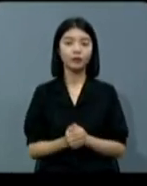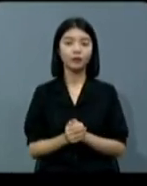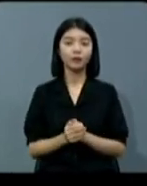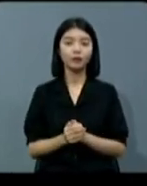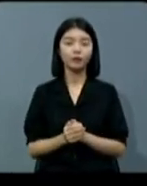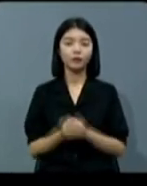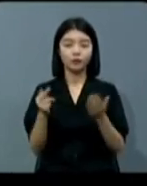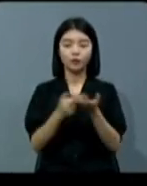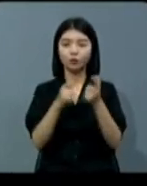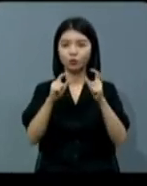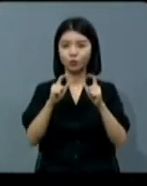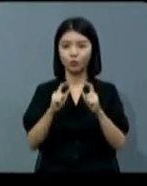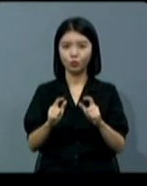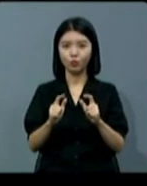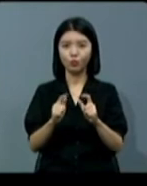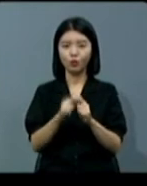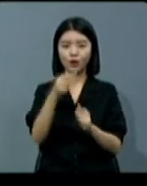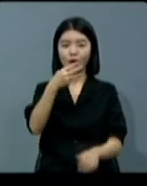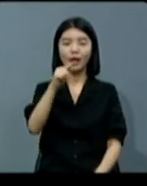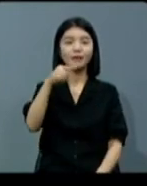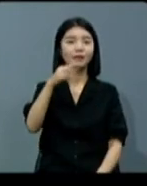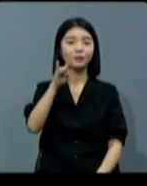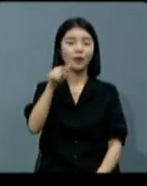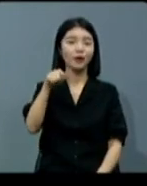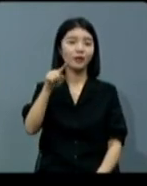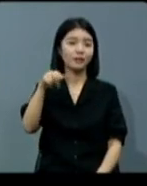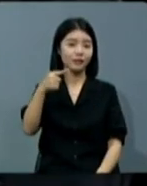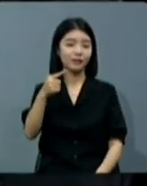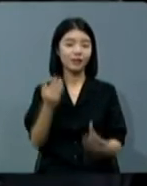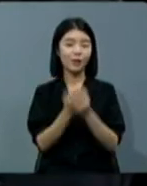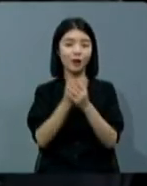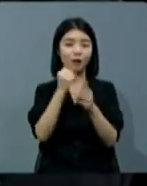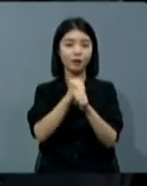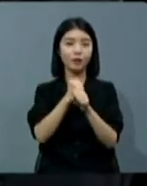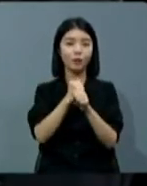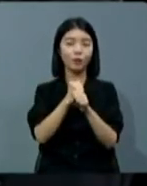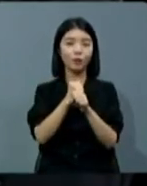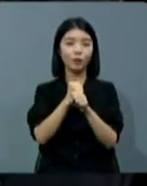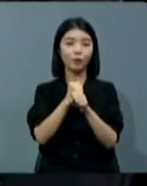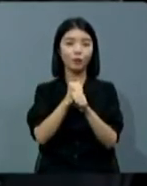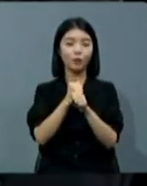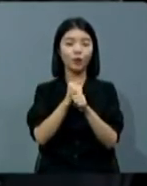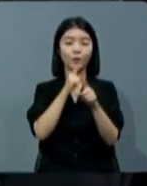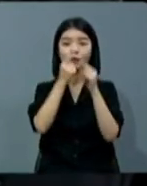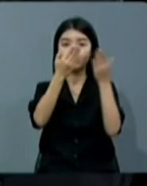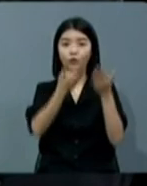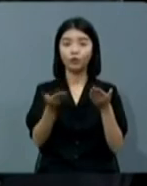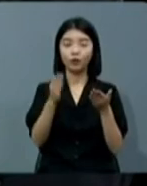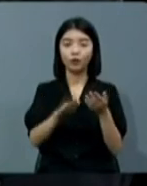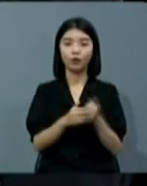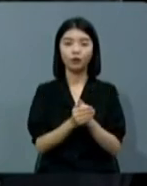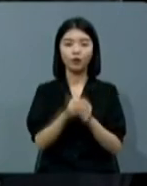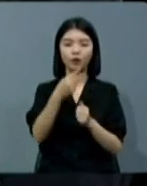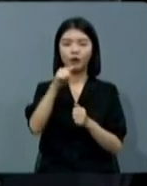이제 제주도를 라스베가스식으로 이제 개발을 하시겠다고 예. 포부를 밝히셨는데 예.